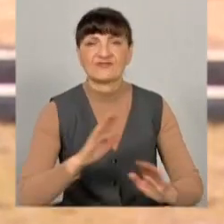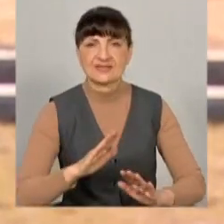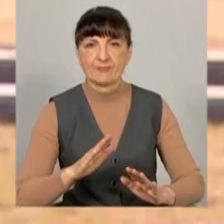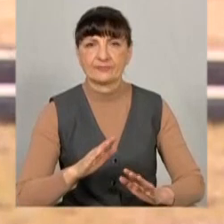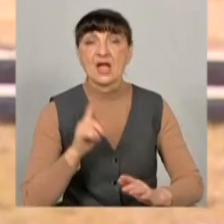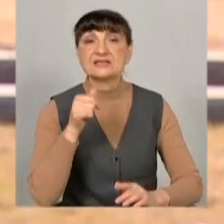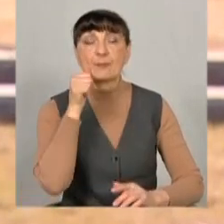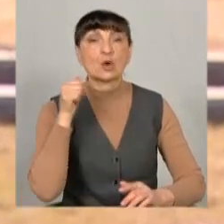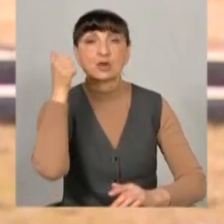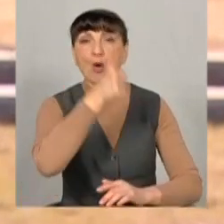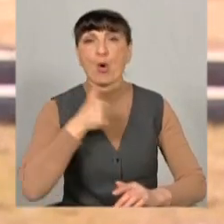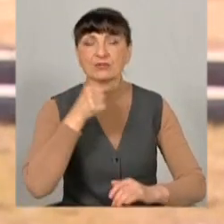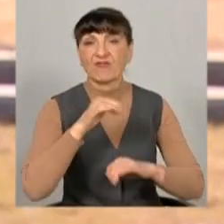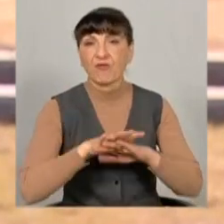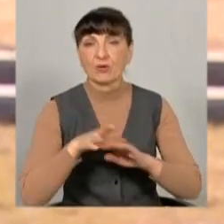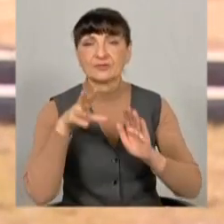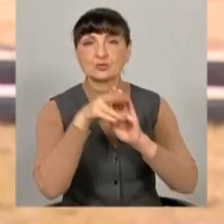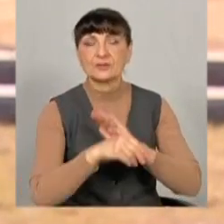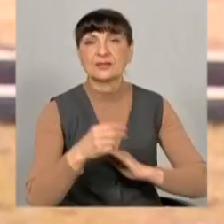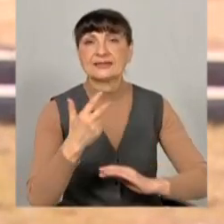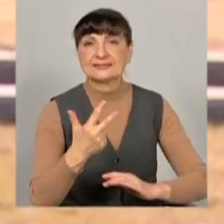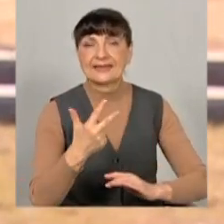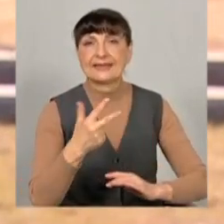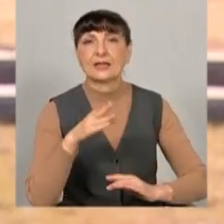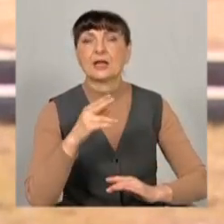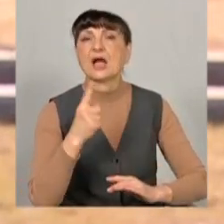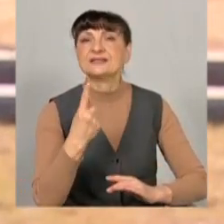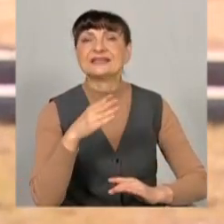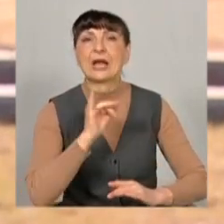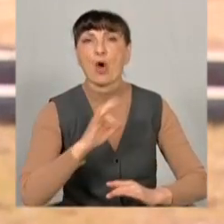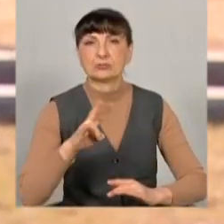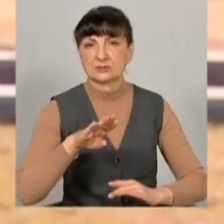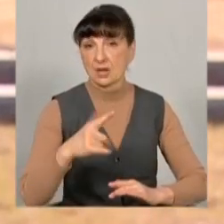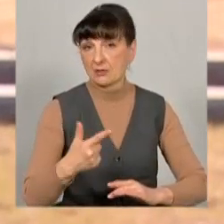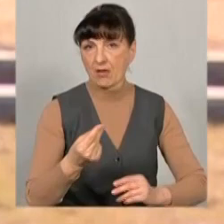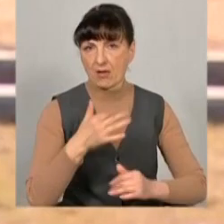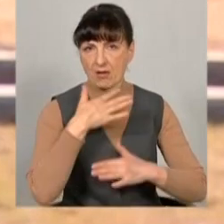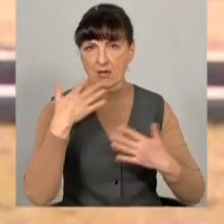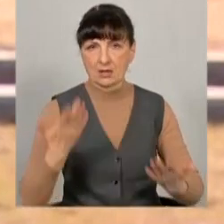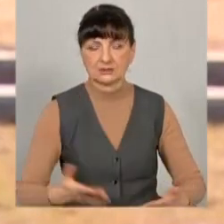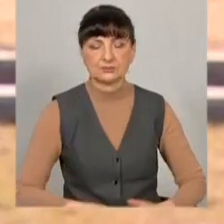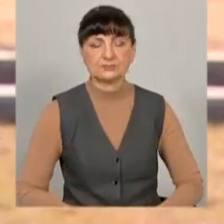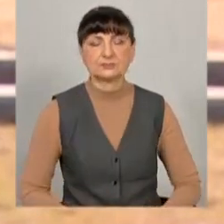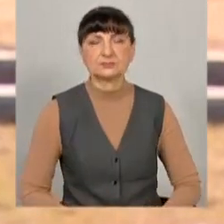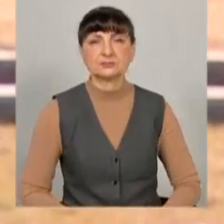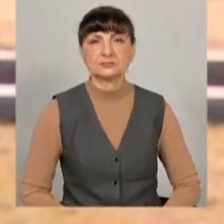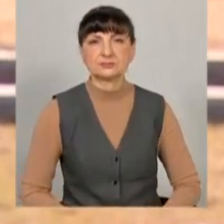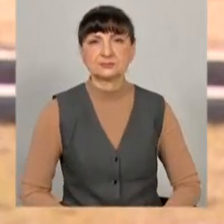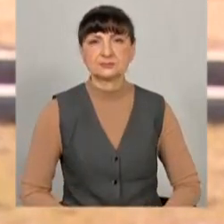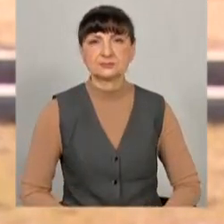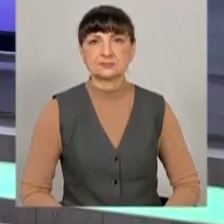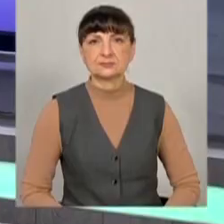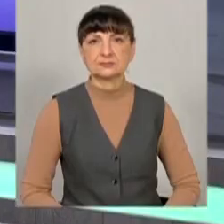тем, только за прошлый год в фонд поступил 1 000 000 000 тенге. Далее Насипова, Данияр Умар, Ринат Утеев, телеканал «Алматы», Астана.